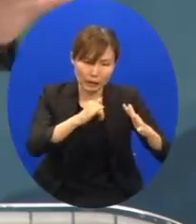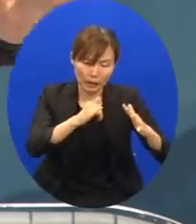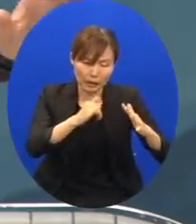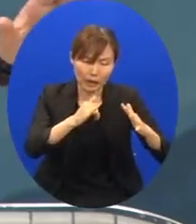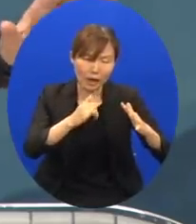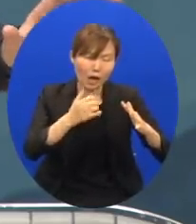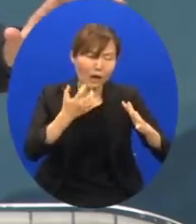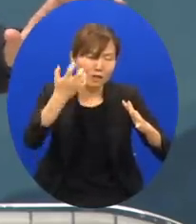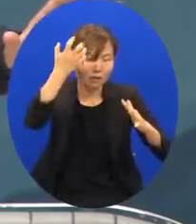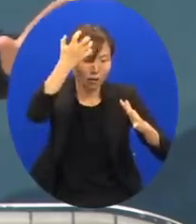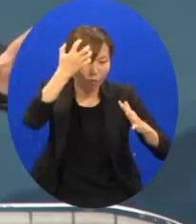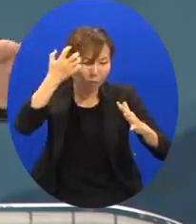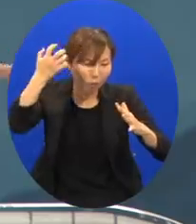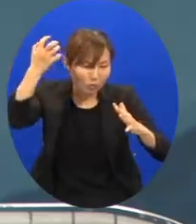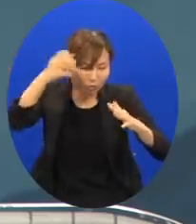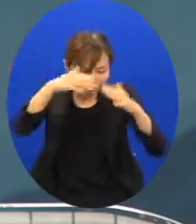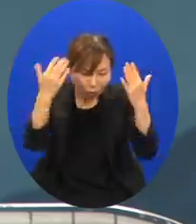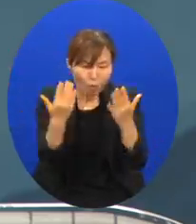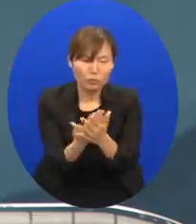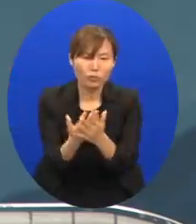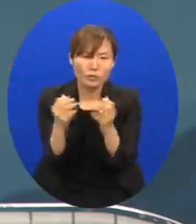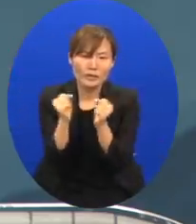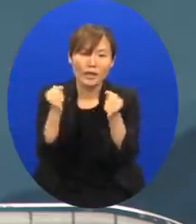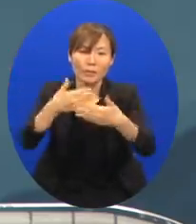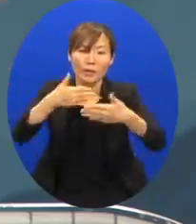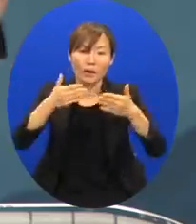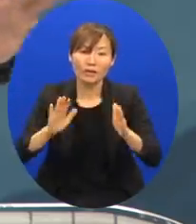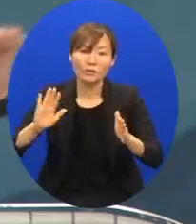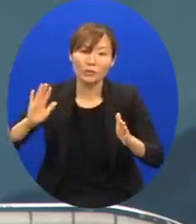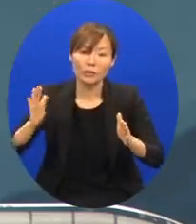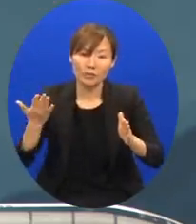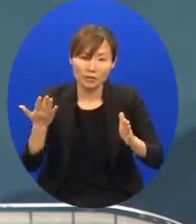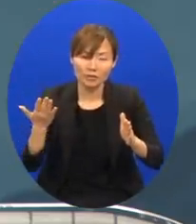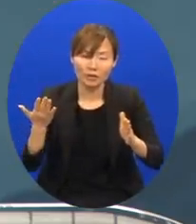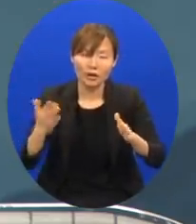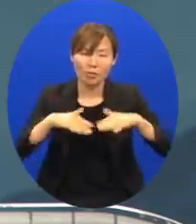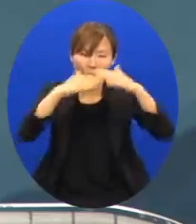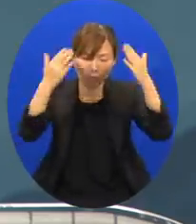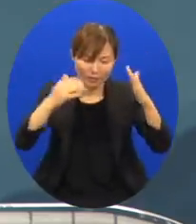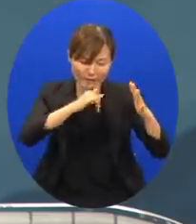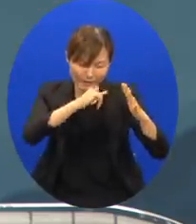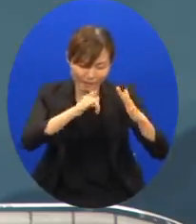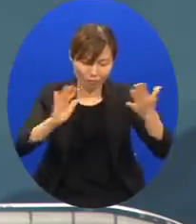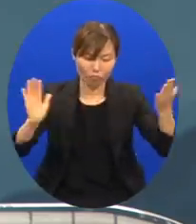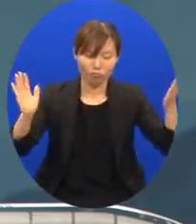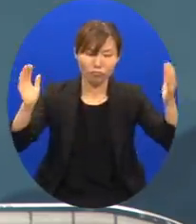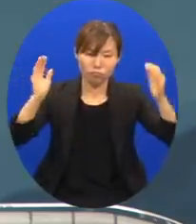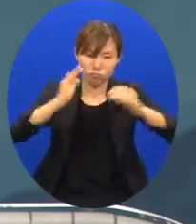닿아 냉면 해 지기 시작하면 그 가정을 언어나 한순간에 다 무너져 버립니다